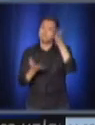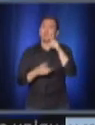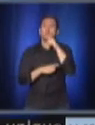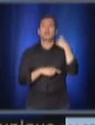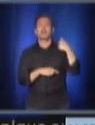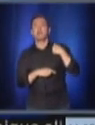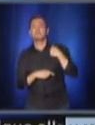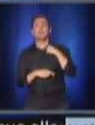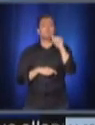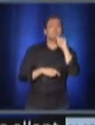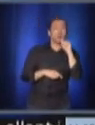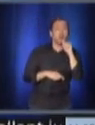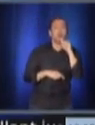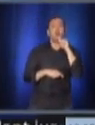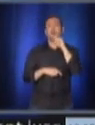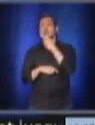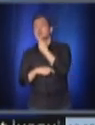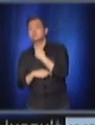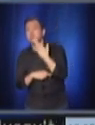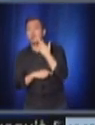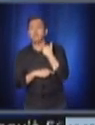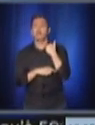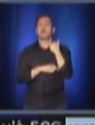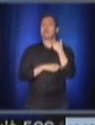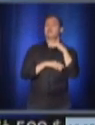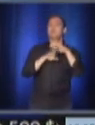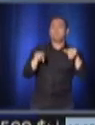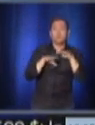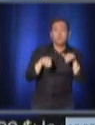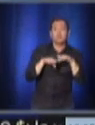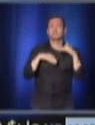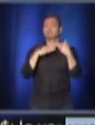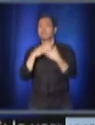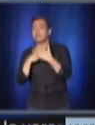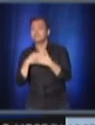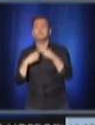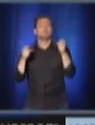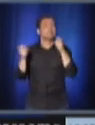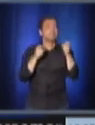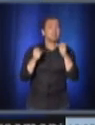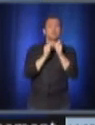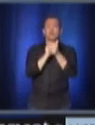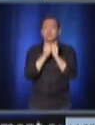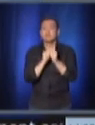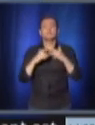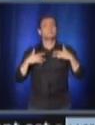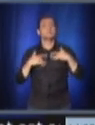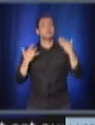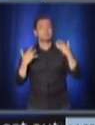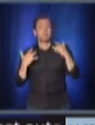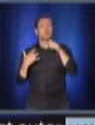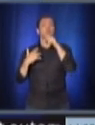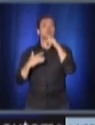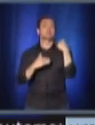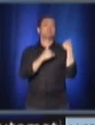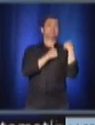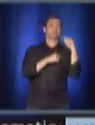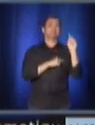aux propriétaires de bars, de terrasses commerciales, les plages, les piscines et les gestionnaires d'événements de course et à